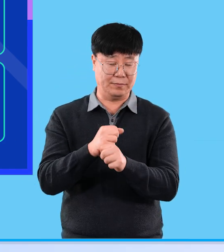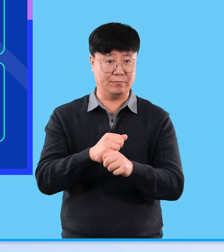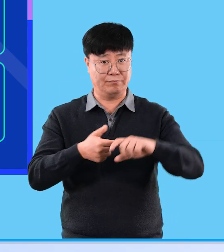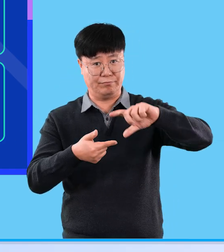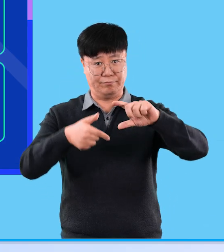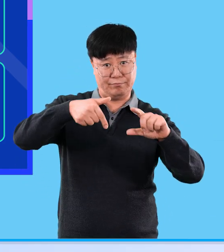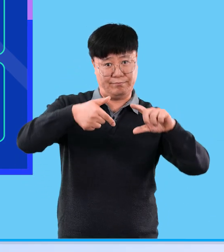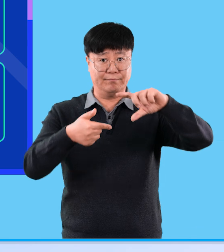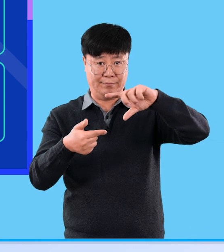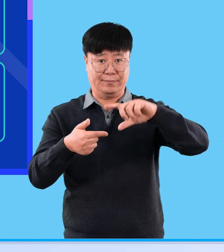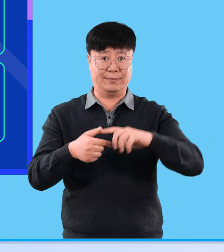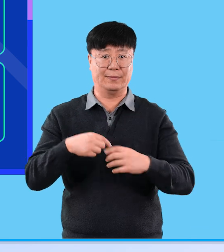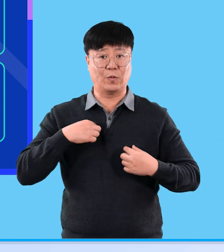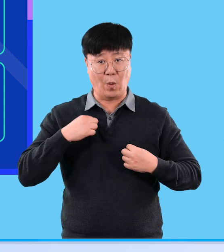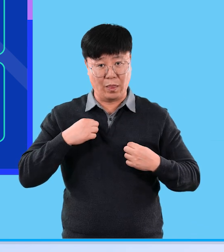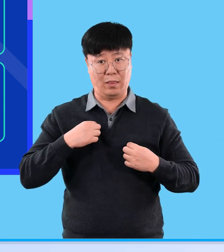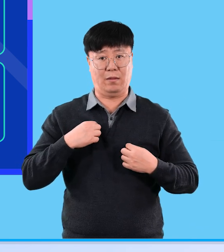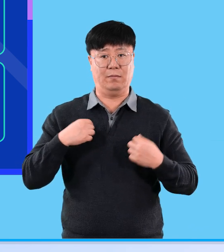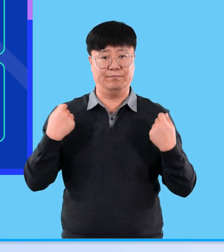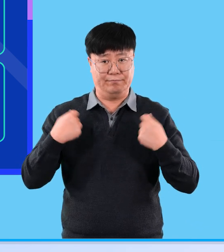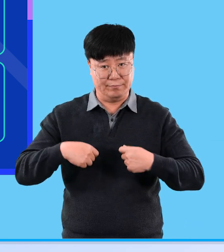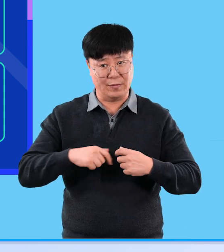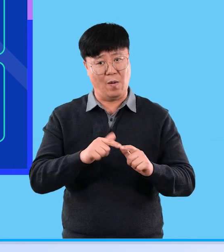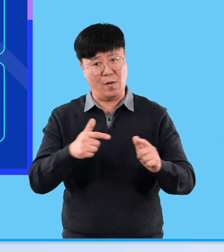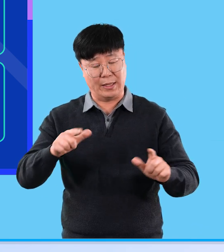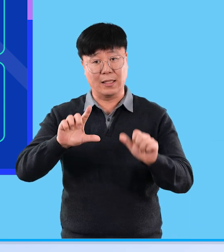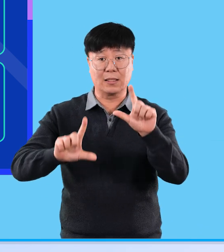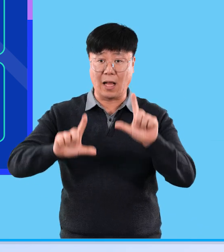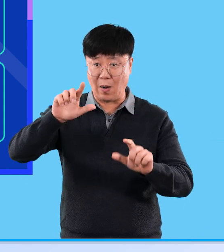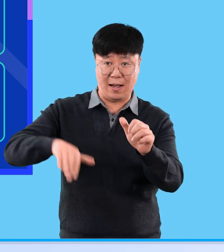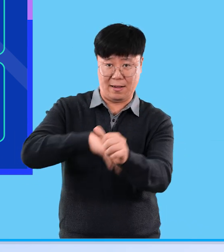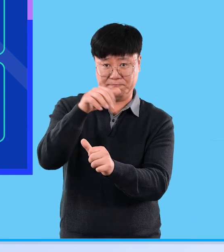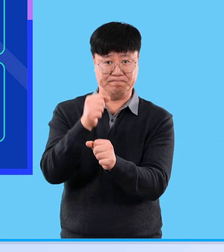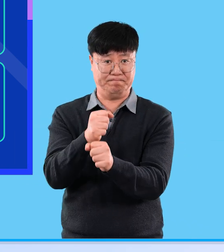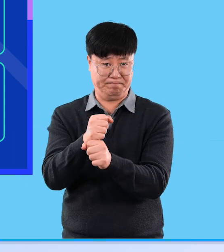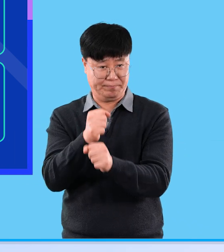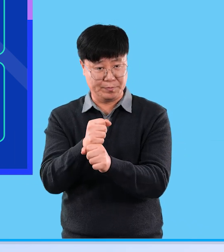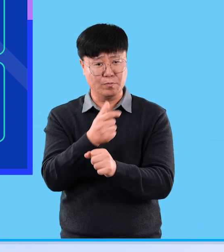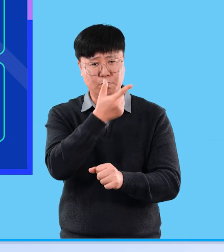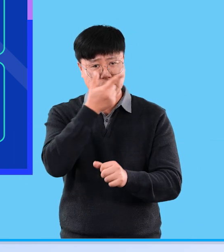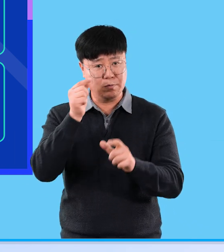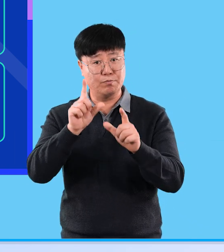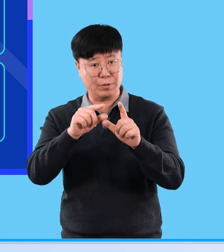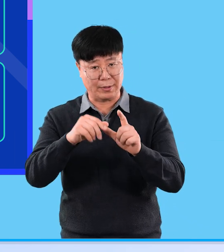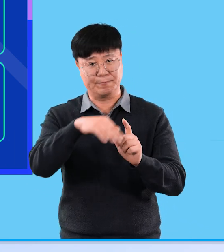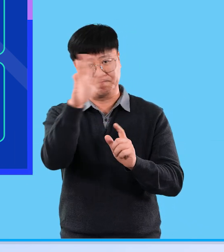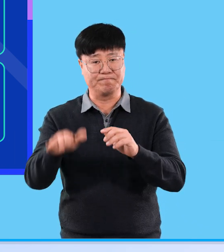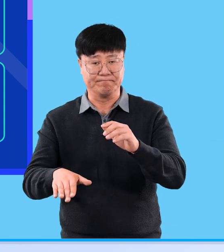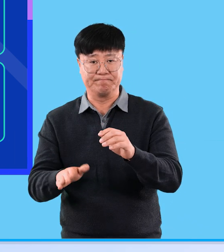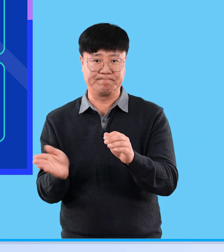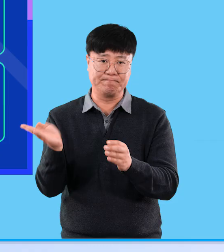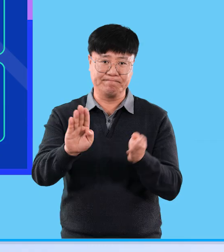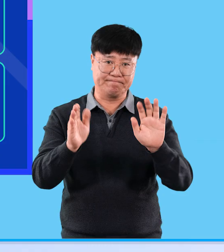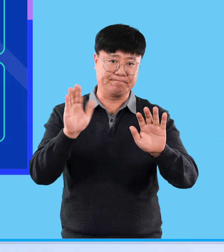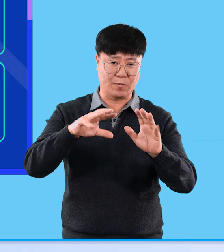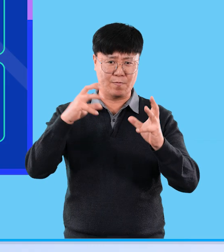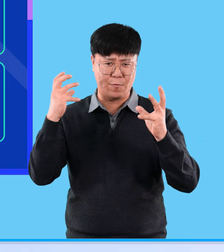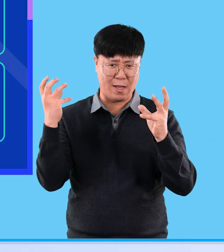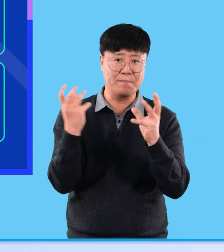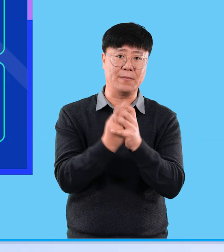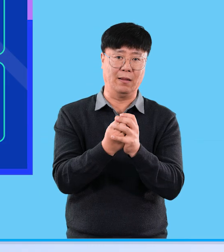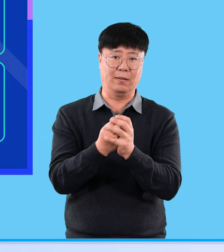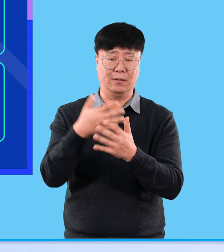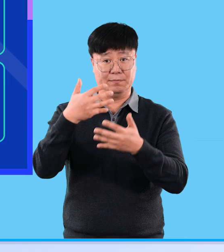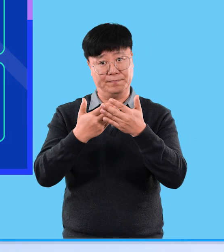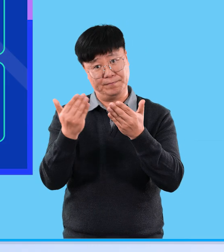다양한 각도, 그 다음에 의상, 여러 가지 상황을 만들어서 부족한 부분을 채우게 되면은 완벽한